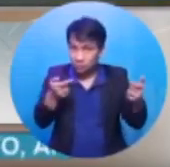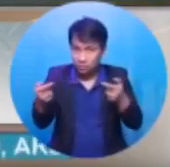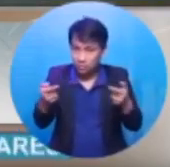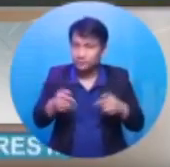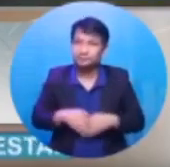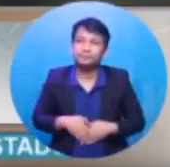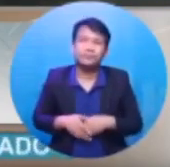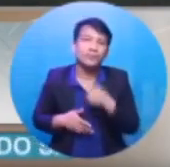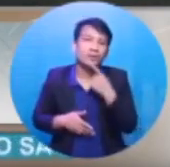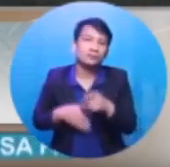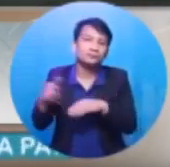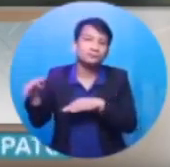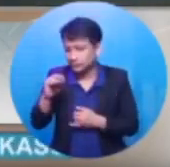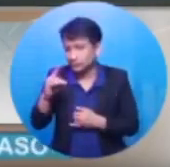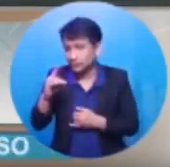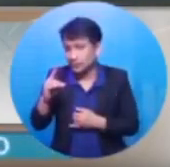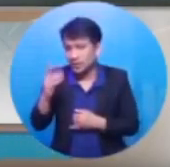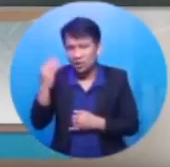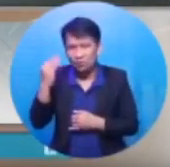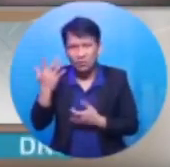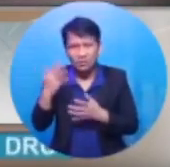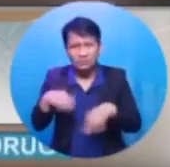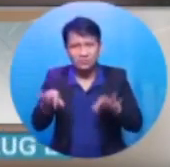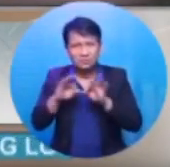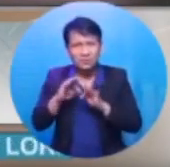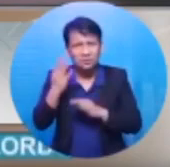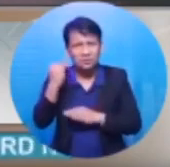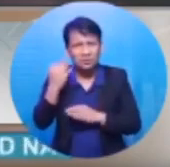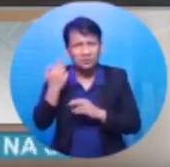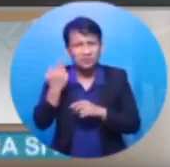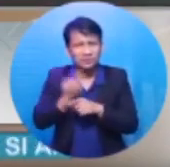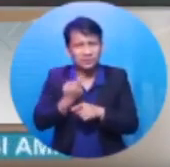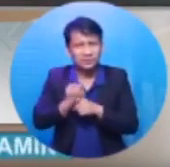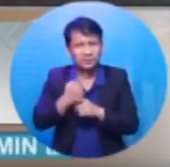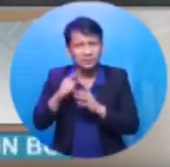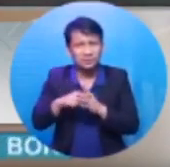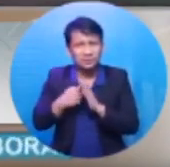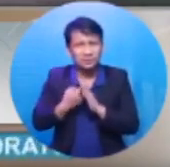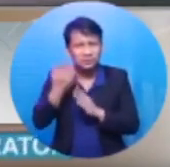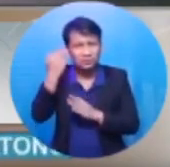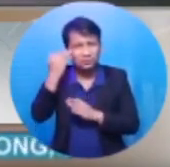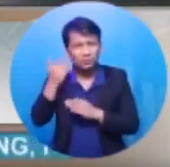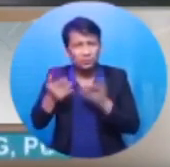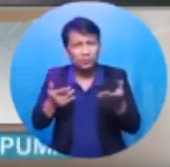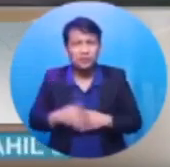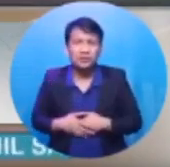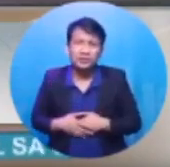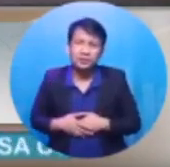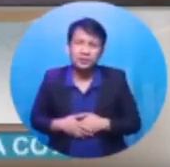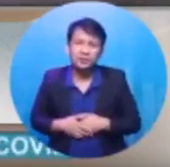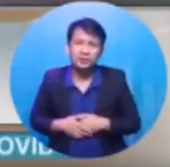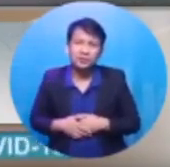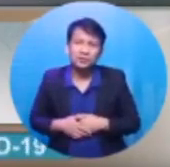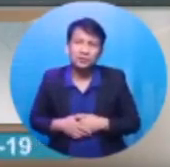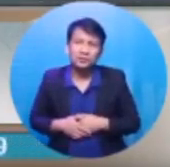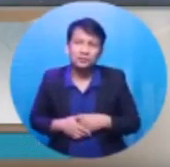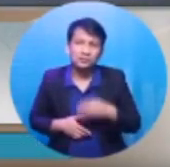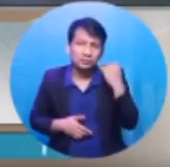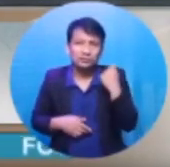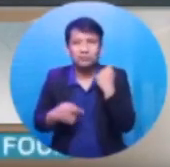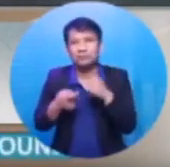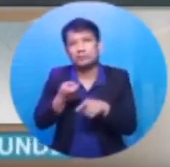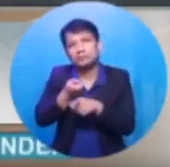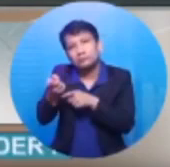May nagtawag po ng barangay tanod. Pero ano ba talaga ang pinagmula ng gulo? Ano ba yung pinag-ugatan? Ba't nag-aaway yung mga bata? Sa ano po,